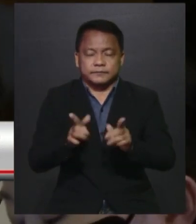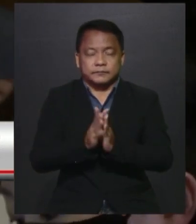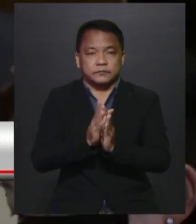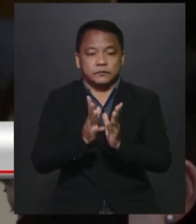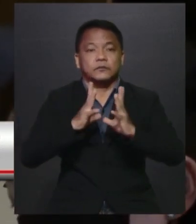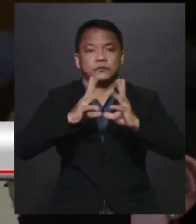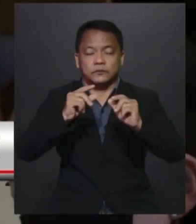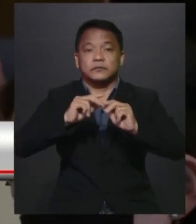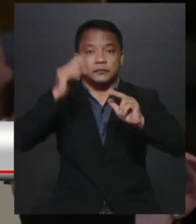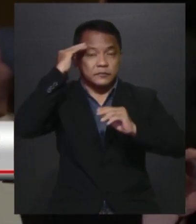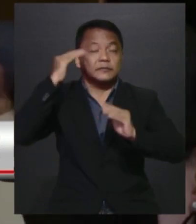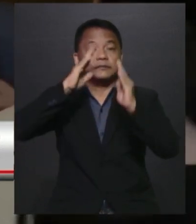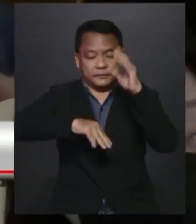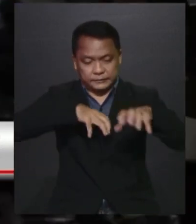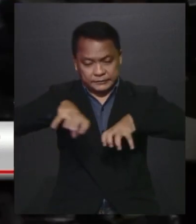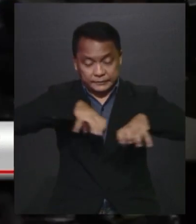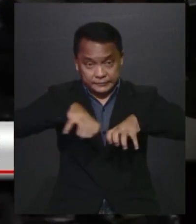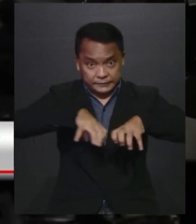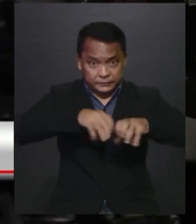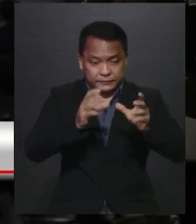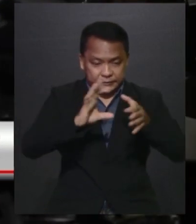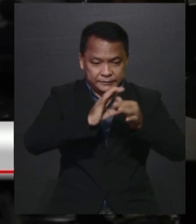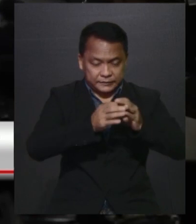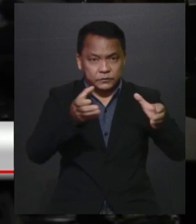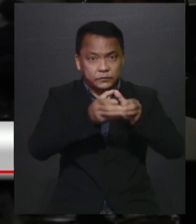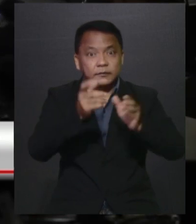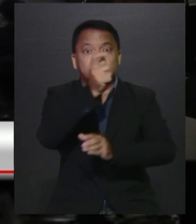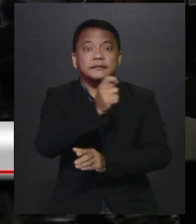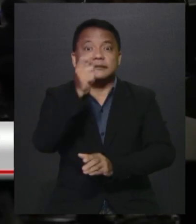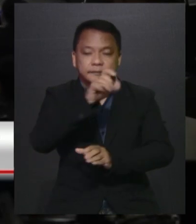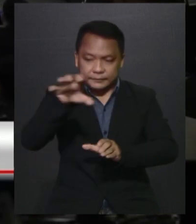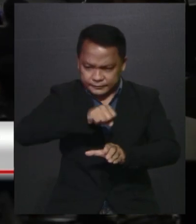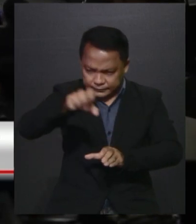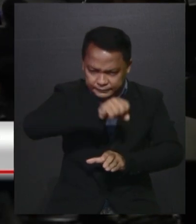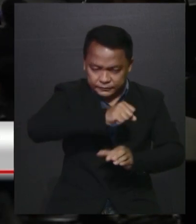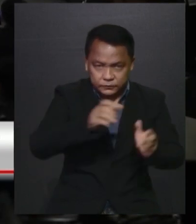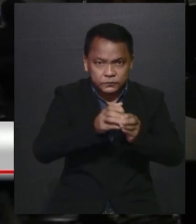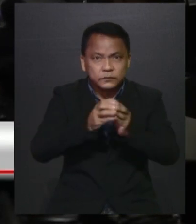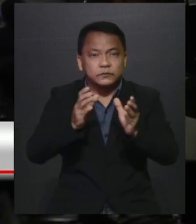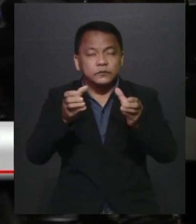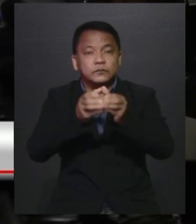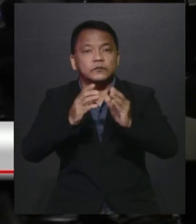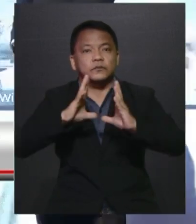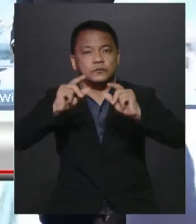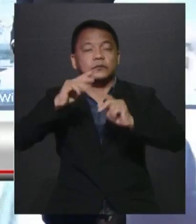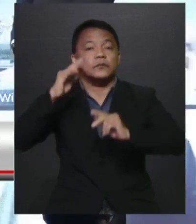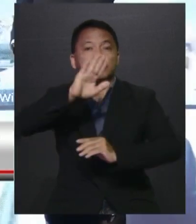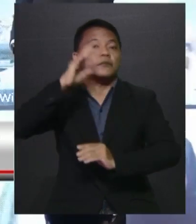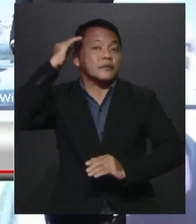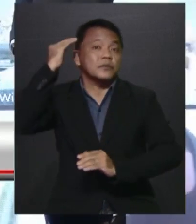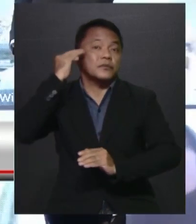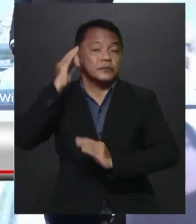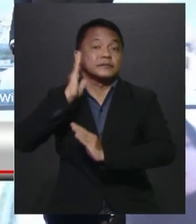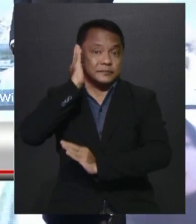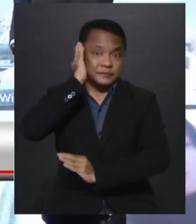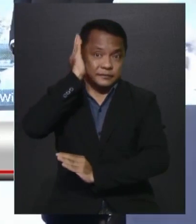หพันธ์วอลเลย์บอลเกาหลีใต้เขาได้จัดการดราฟนักกีฬาโคต้าเอเชียค่ะเพื่อที่จะลุยศึกลีกวอลเลย์บอลของเกาหลีใต้ในฤดูก